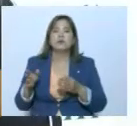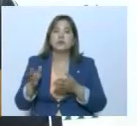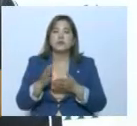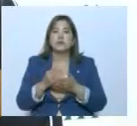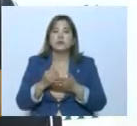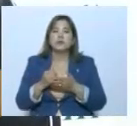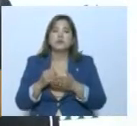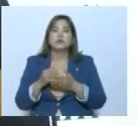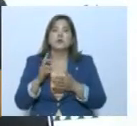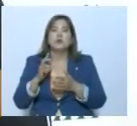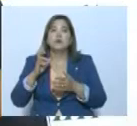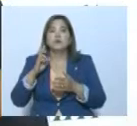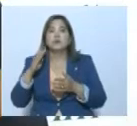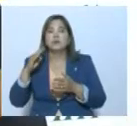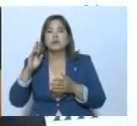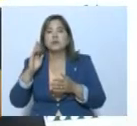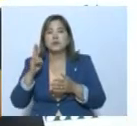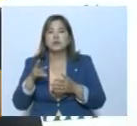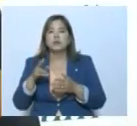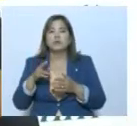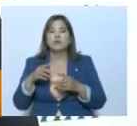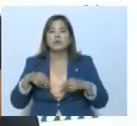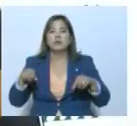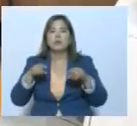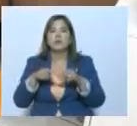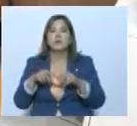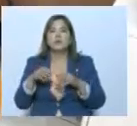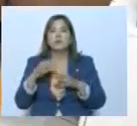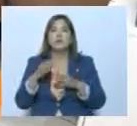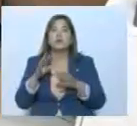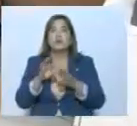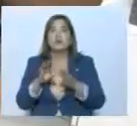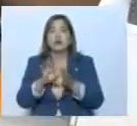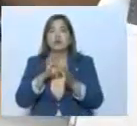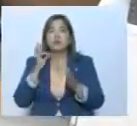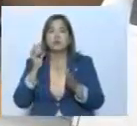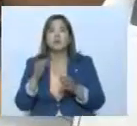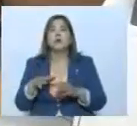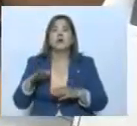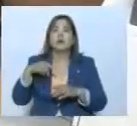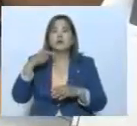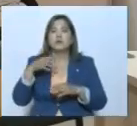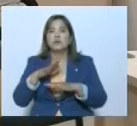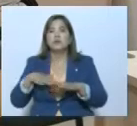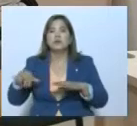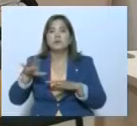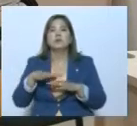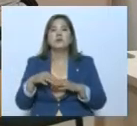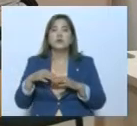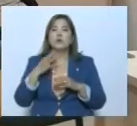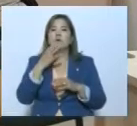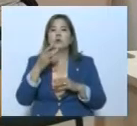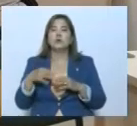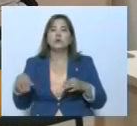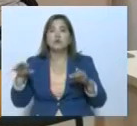қоры жеке тұлғалар мемлекеттік дерек қорынан алуда. Айта кетейік, елімізде ұлттық қор балаларға бағдарламасына 7